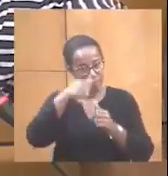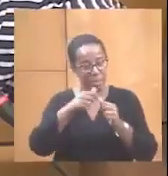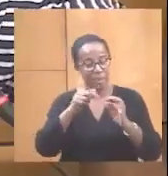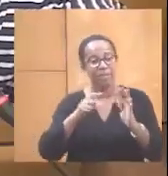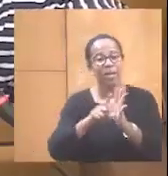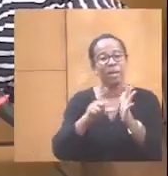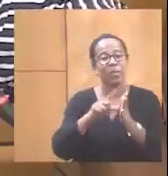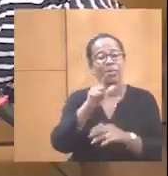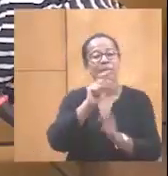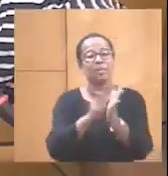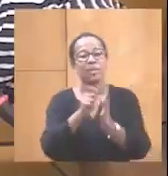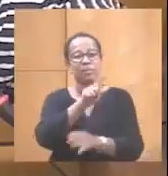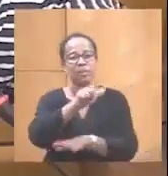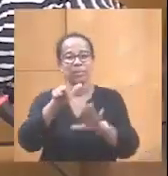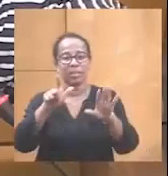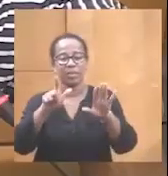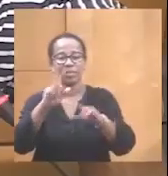juillet